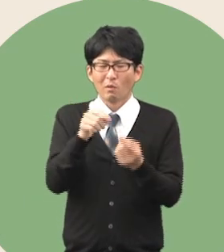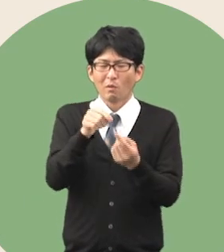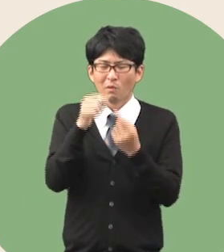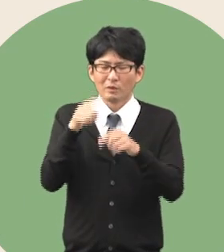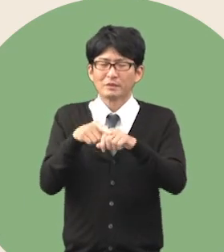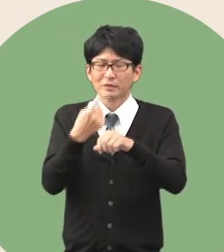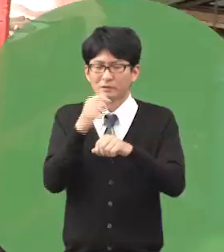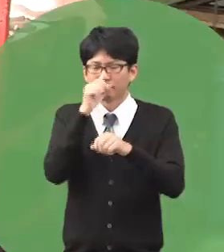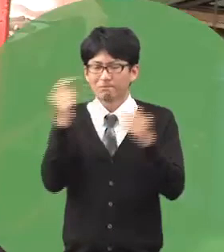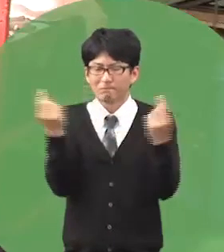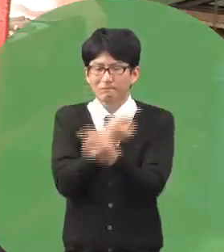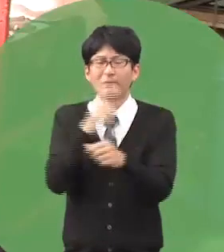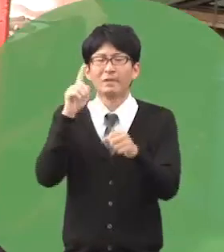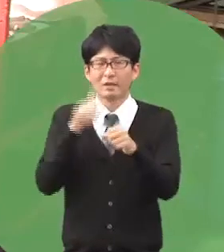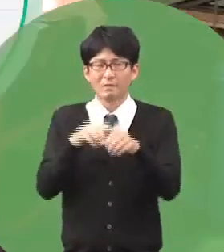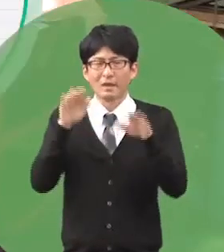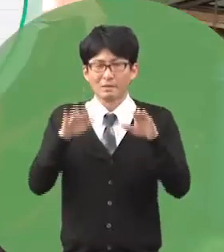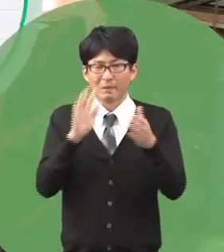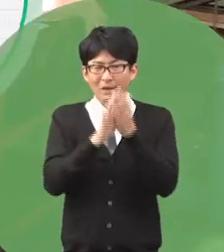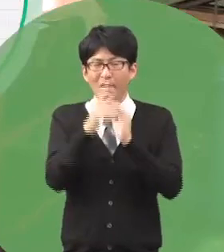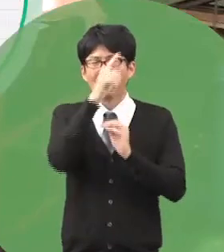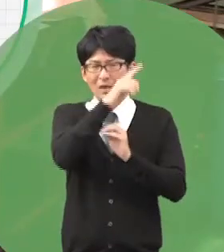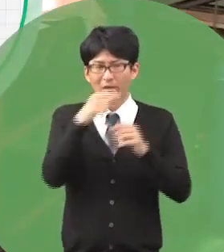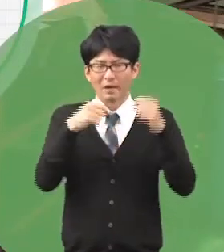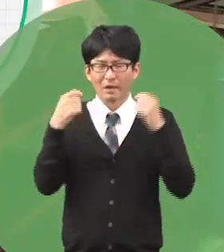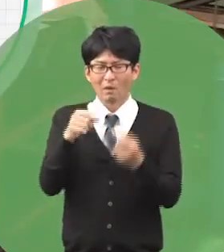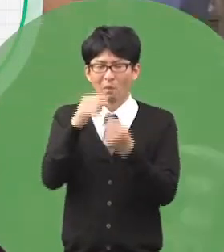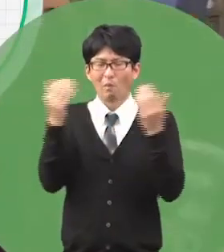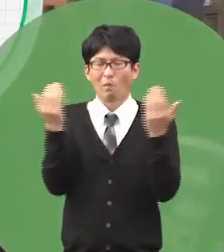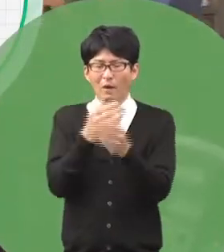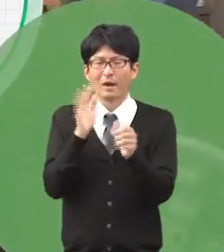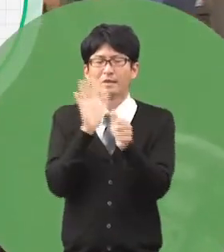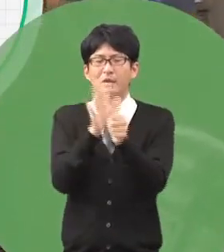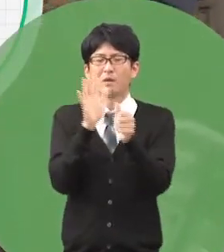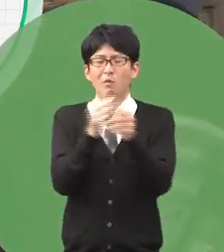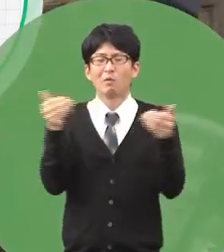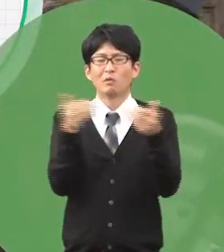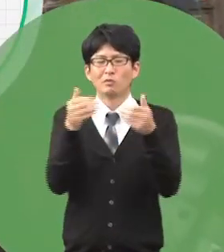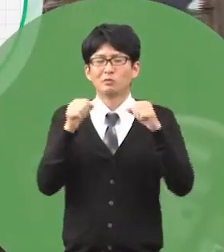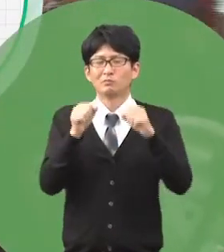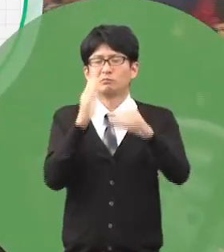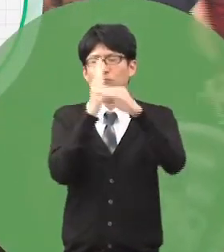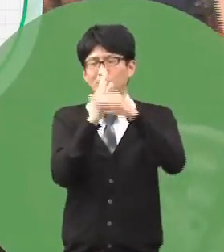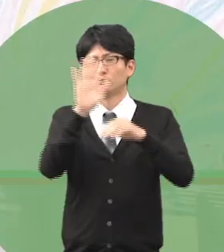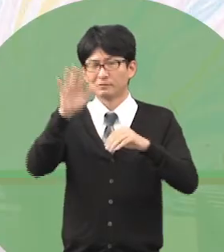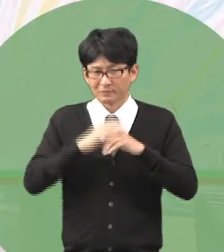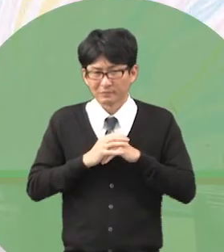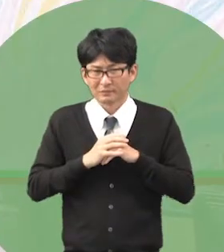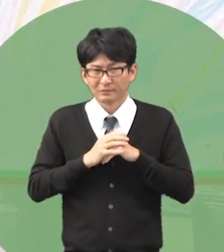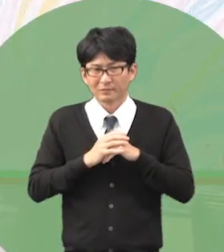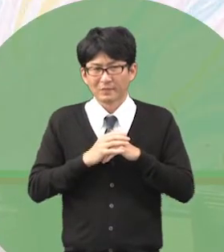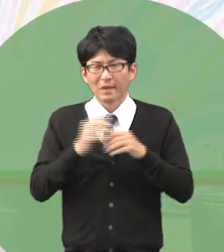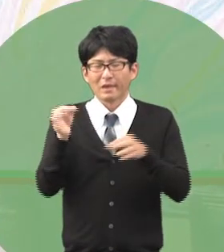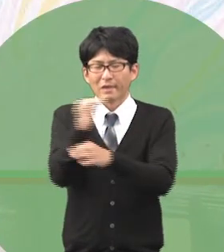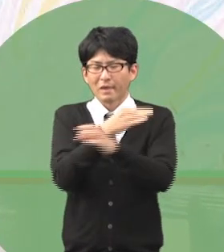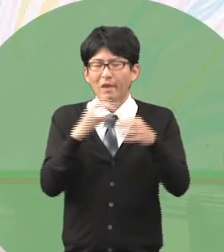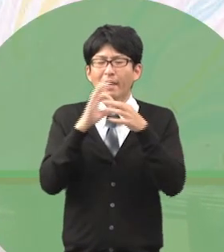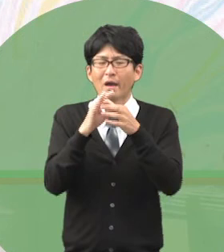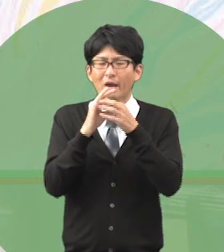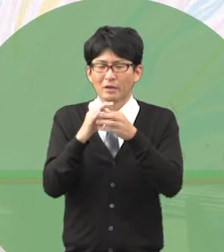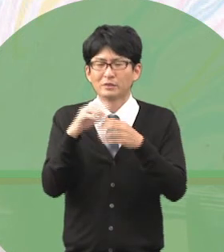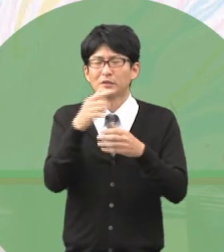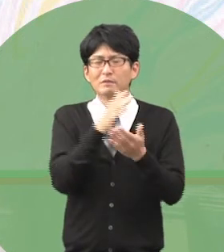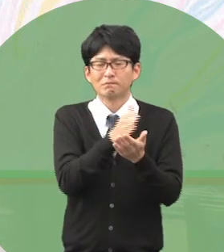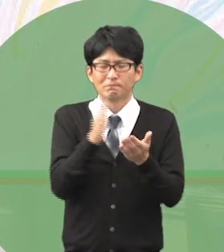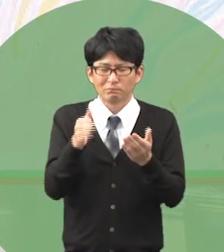改善に向けて、現在県では正規雇用化サポート事業を実施しています。経営に関する各